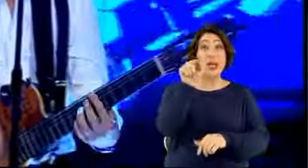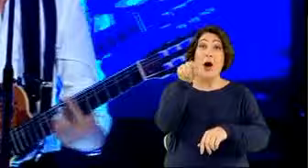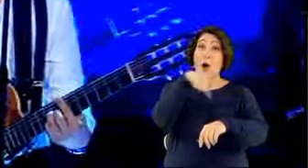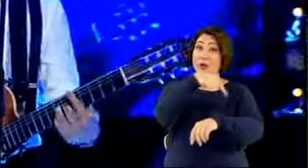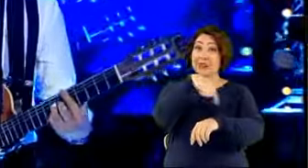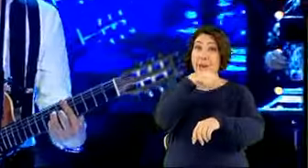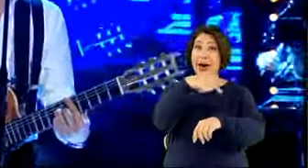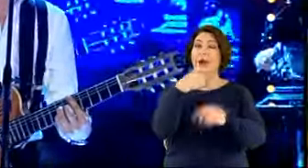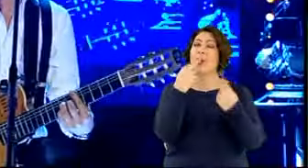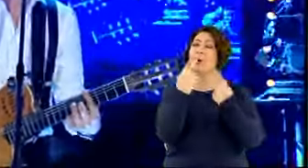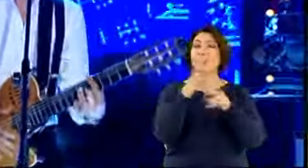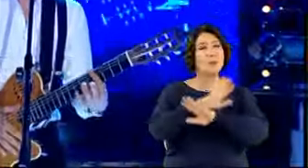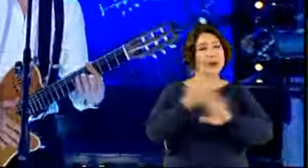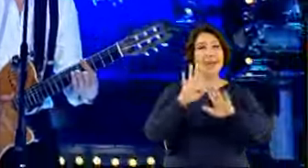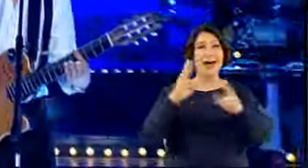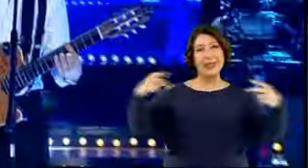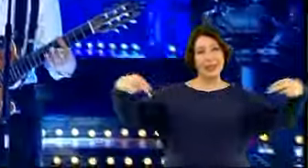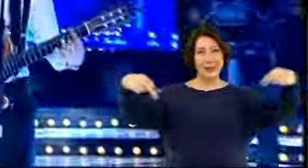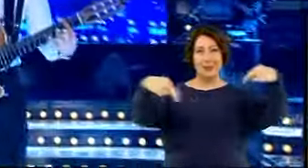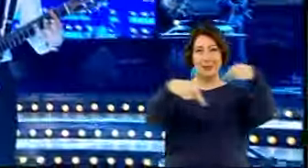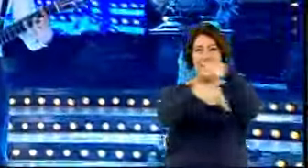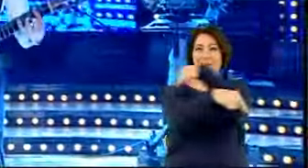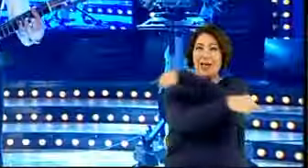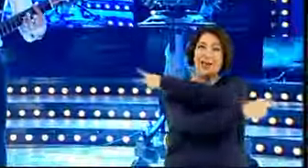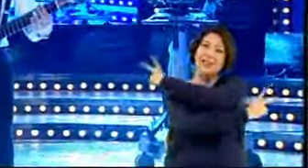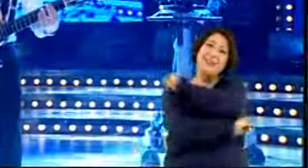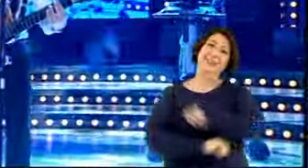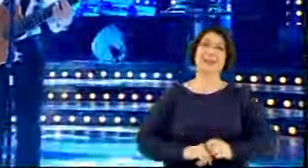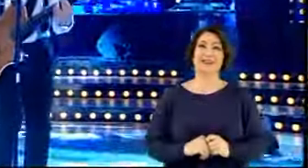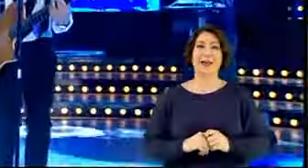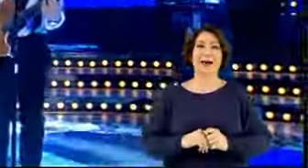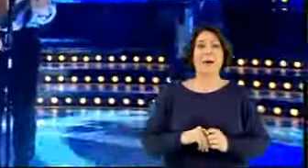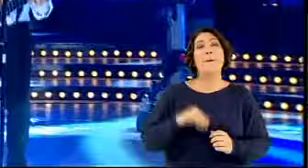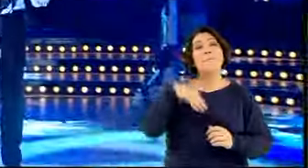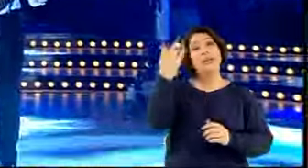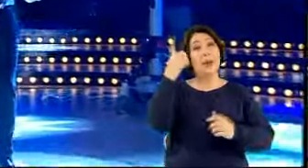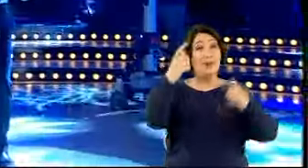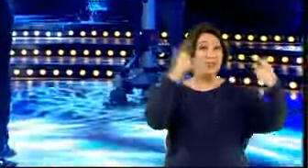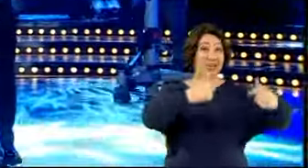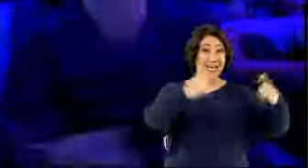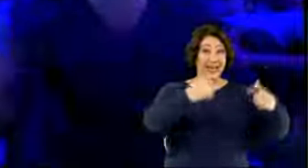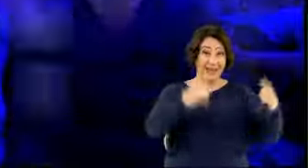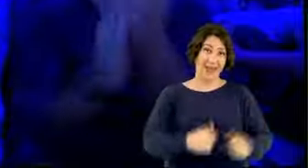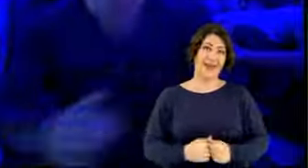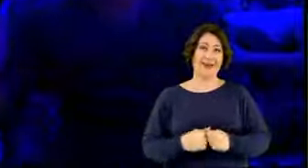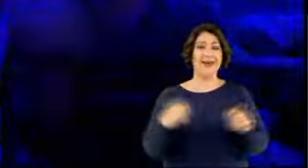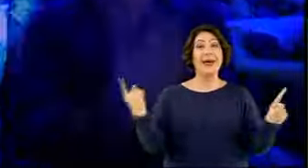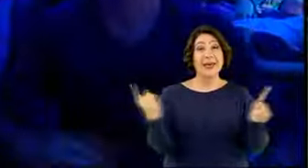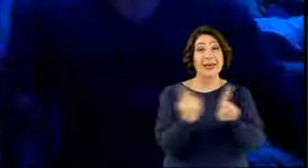gider, İşte o zaman konuşmadan uzaklaşırız. Son kez başka bir